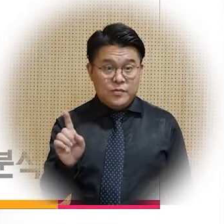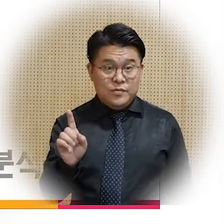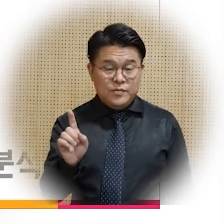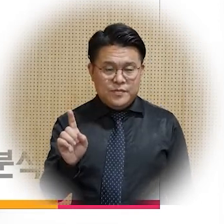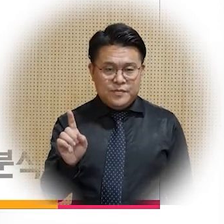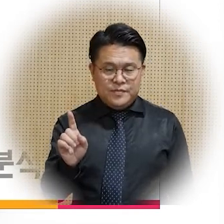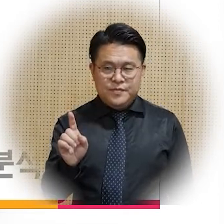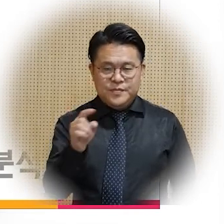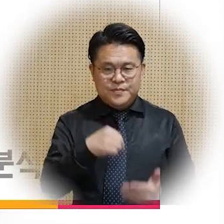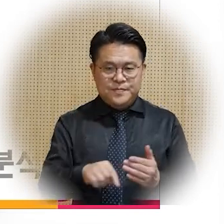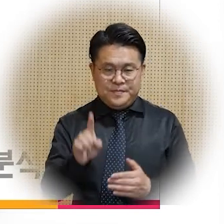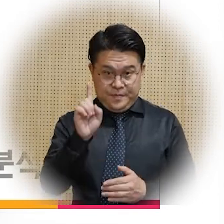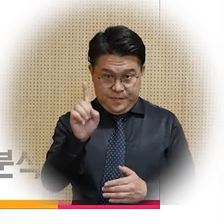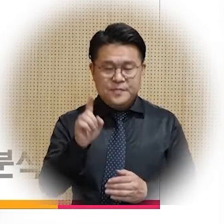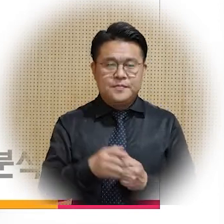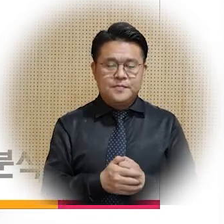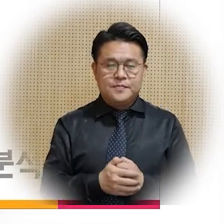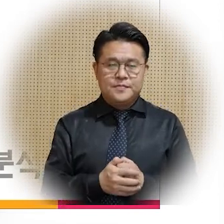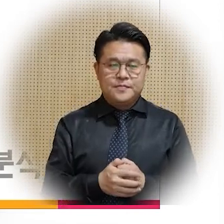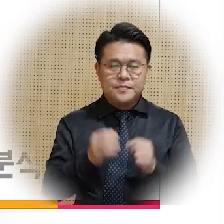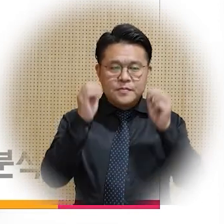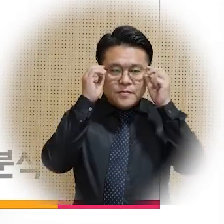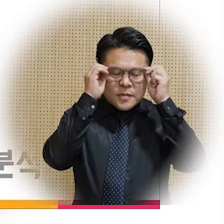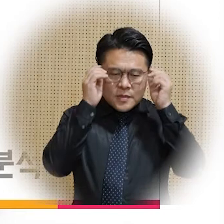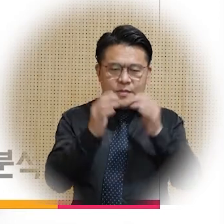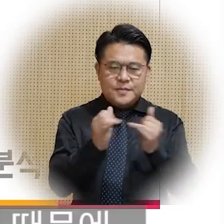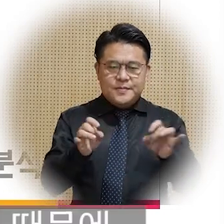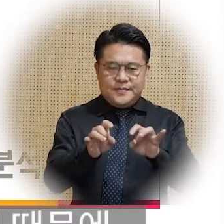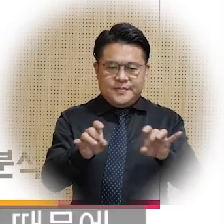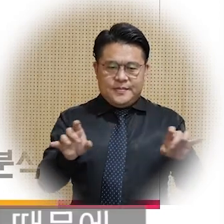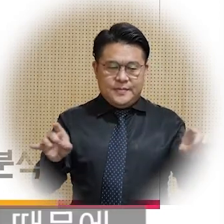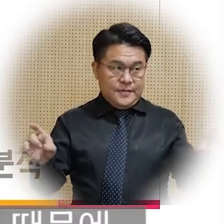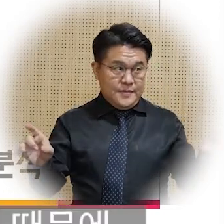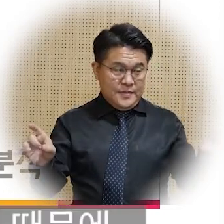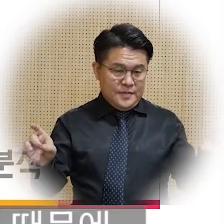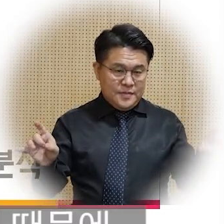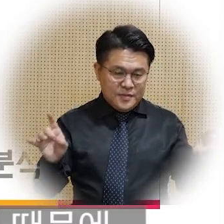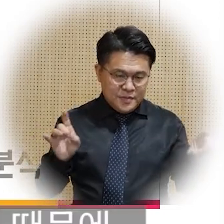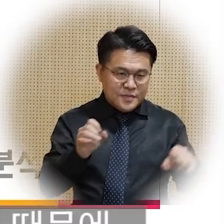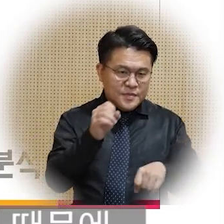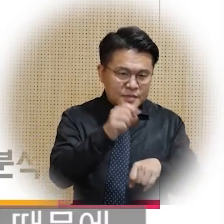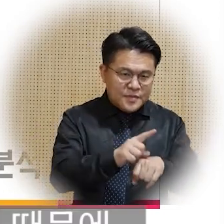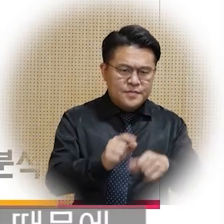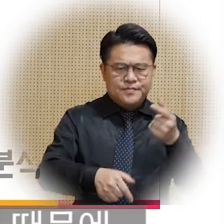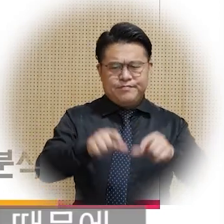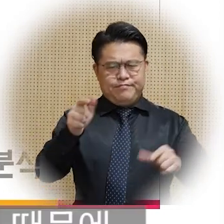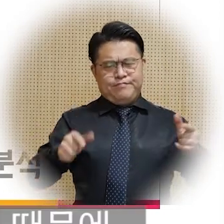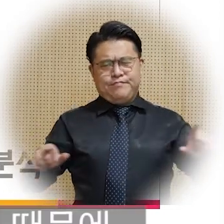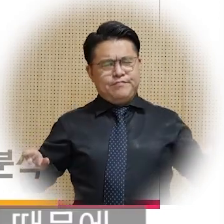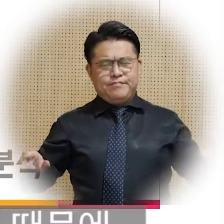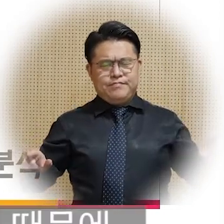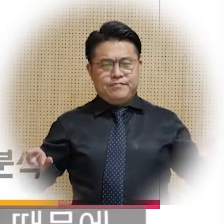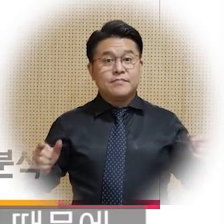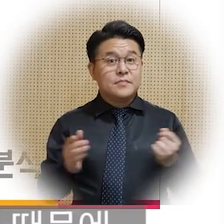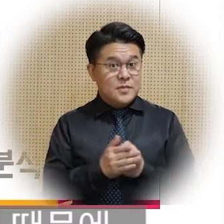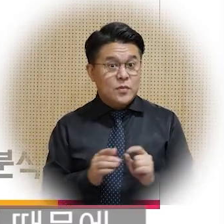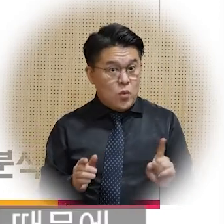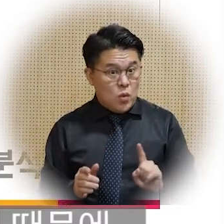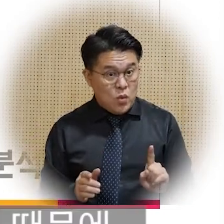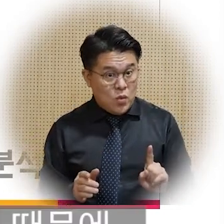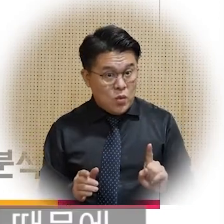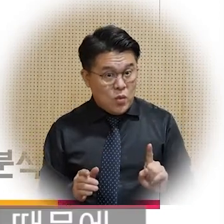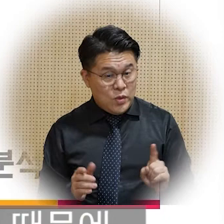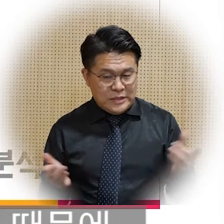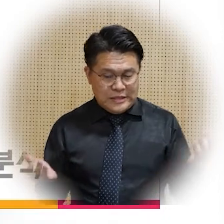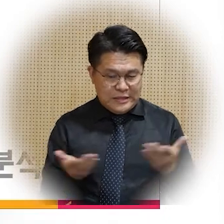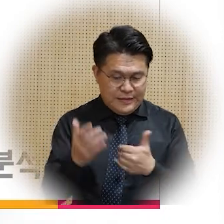때는 중요하게 파악해야 되는 것 중에 하나가 사람마다 갖고 있는 여러 가지 특성들이 너무나 다